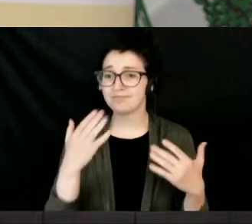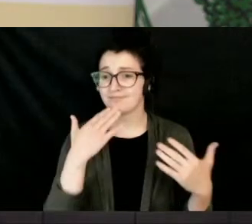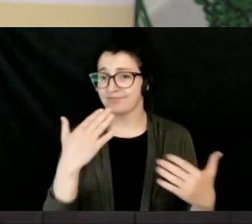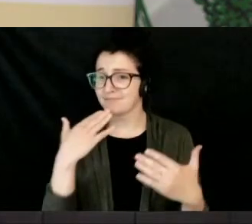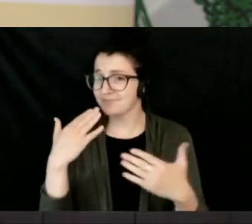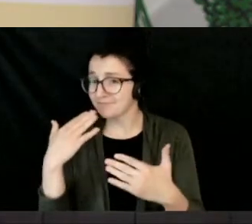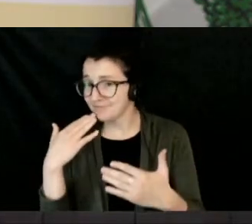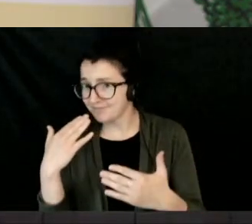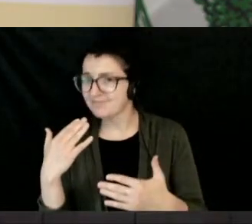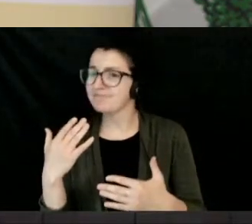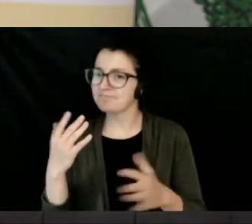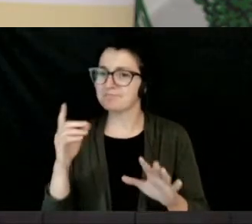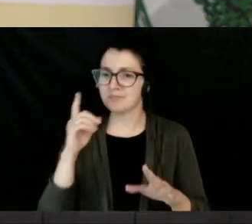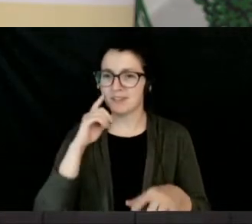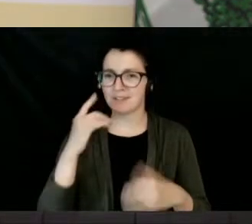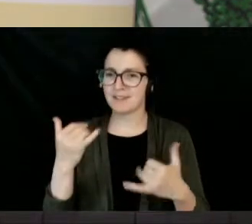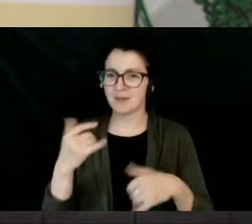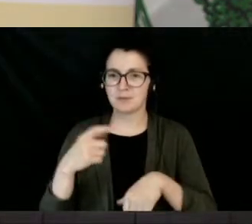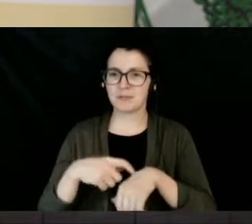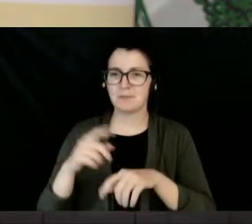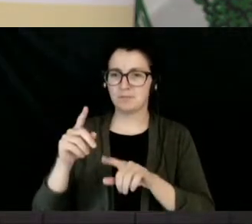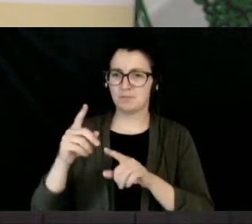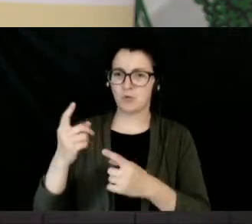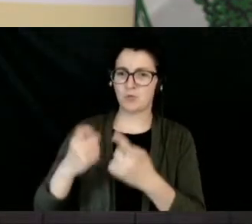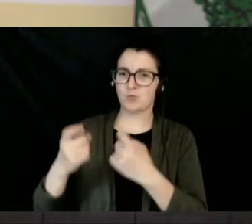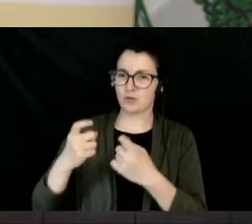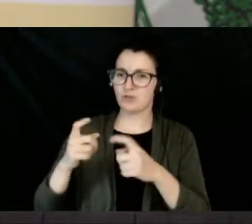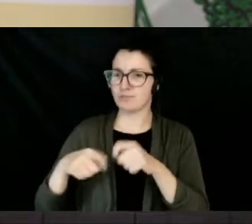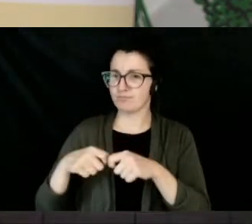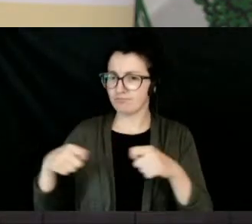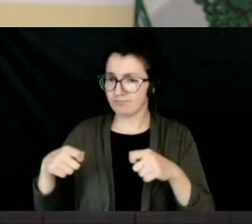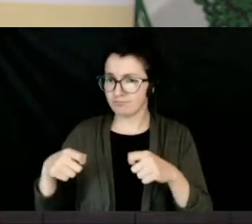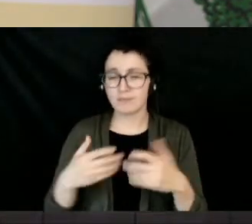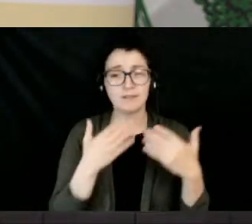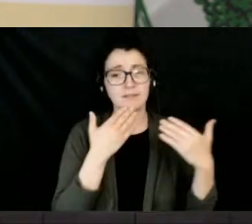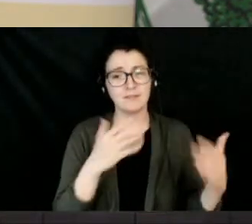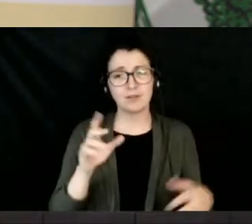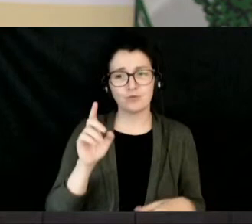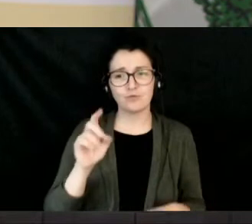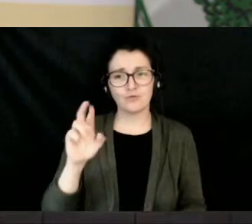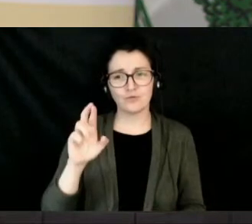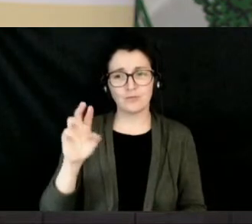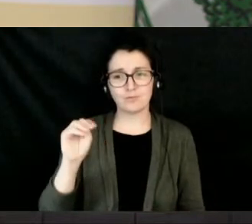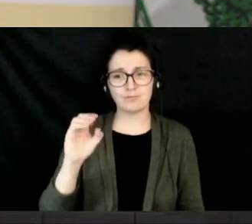our media questions. So thank you, Dr. Morrison, as well, for